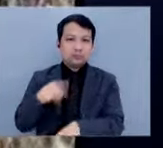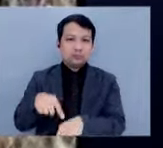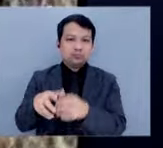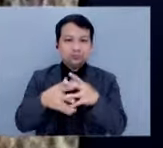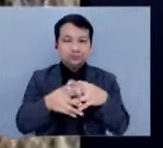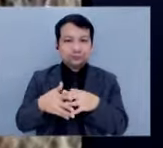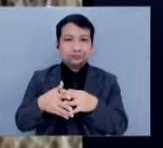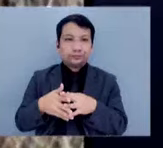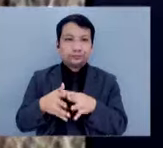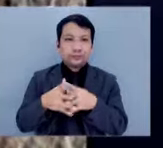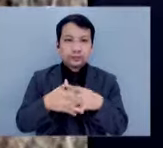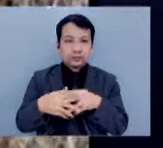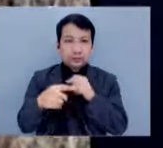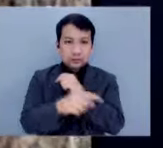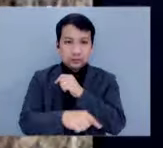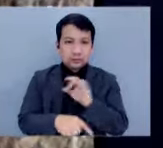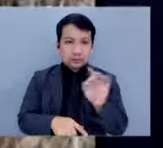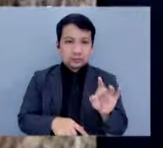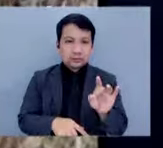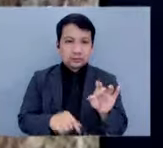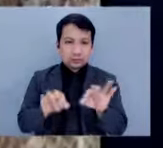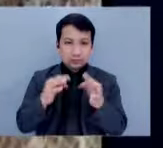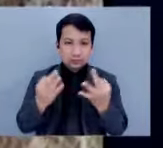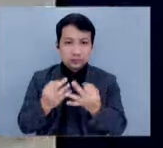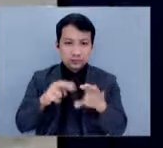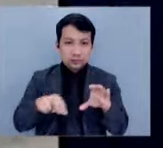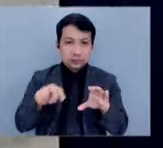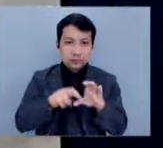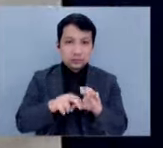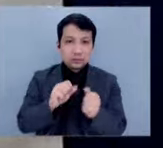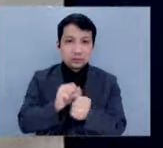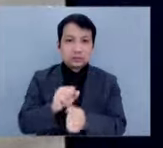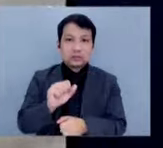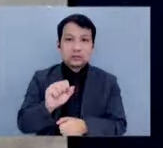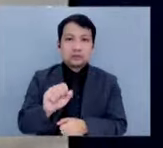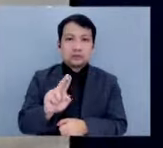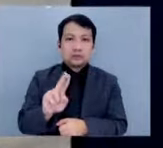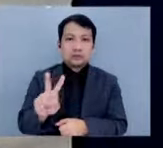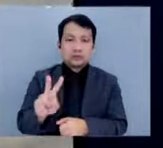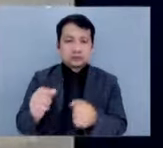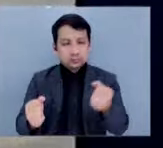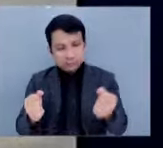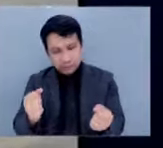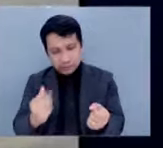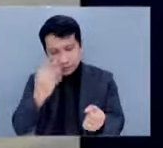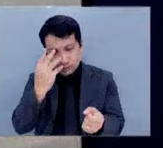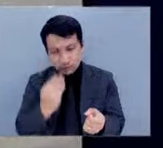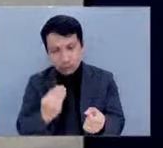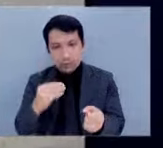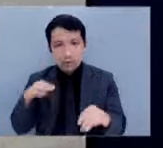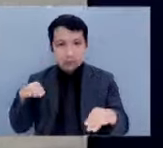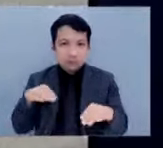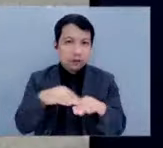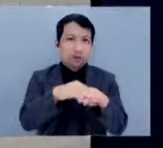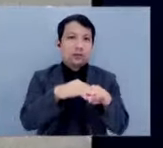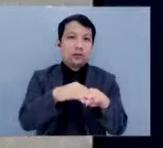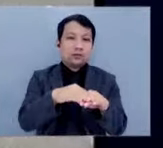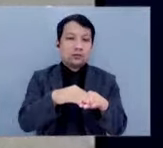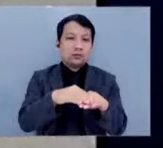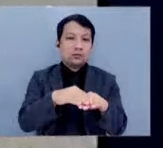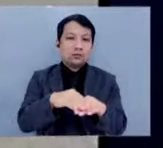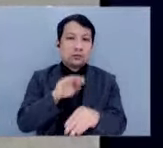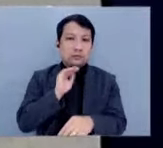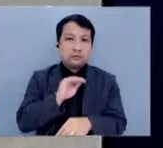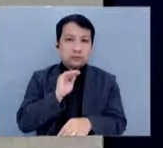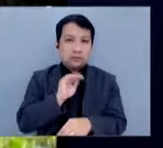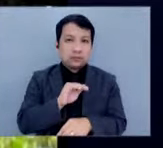Infanta, Quezon ang 8 magkakaanak na sakay ng SUV. Nakatulog sa pagmamaneho ang driver ng sasakyan dahil sa pagod at